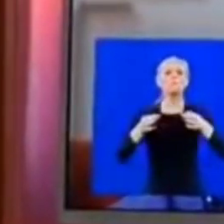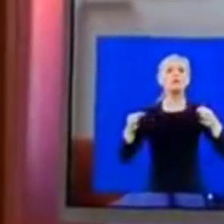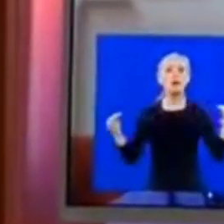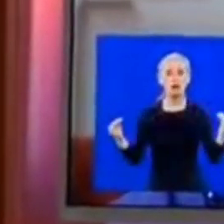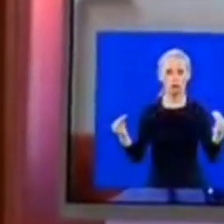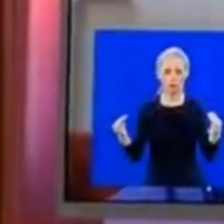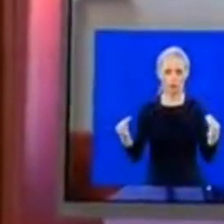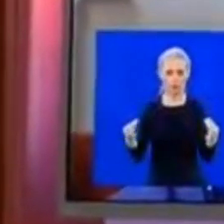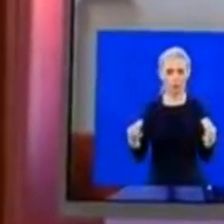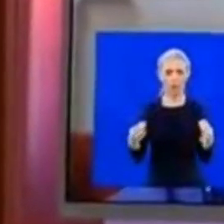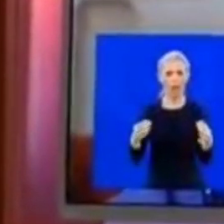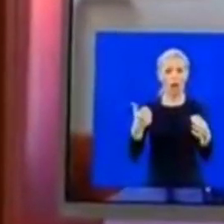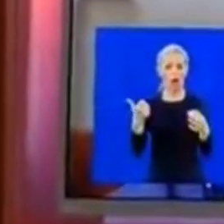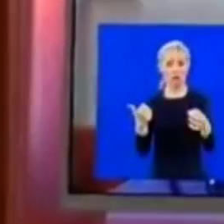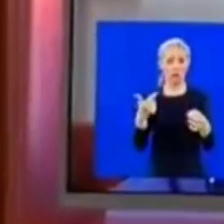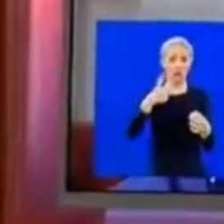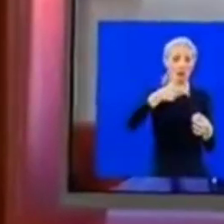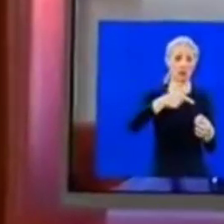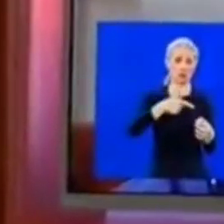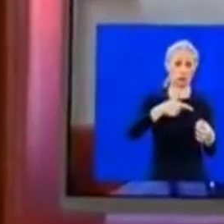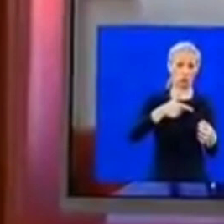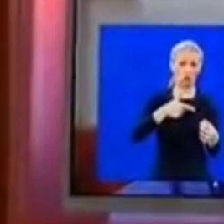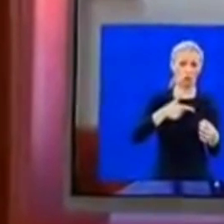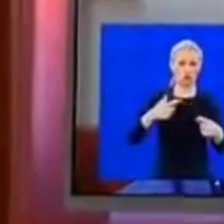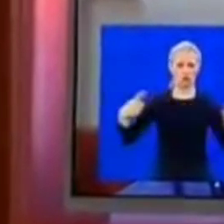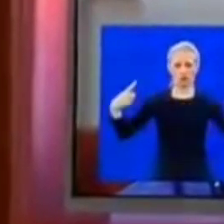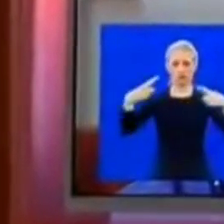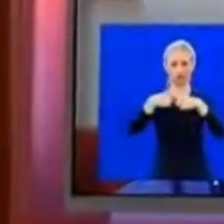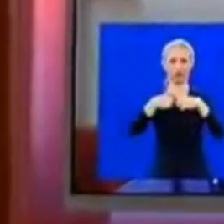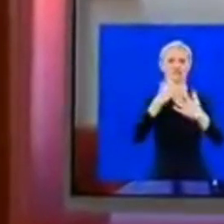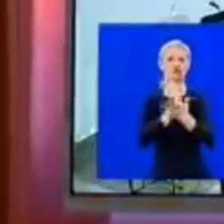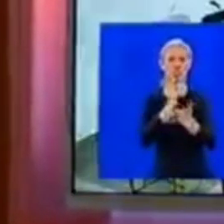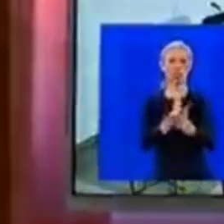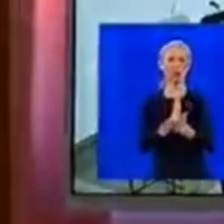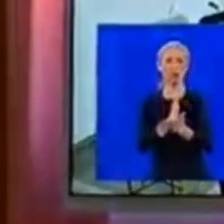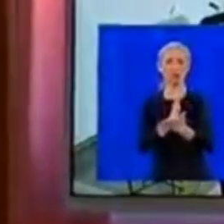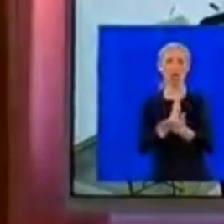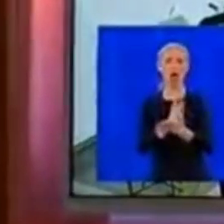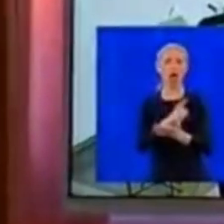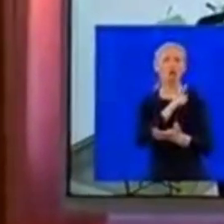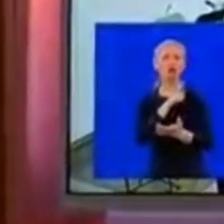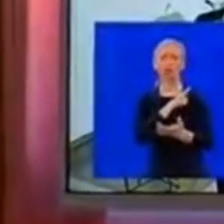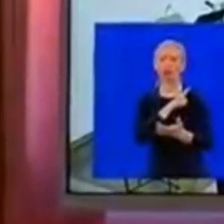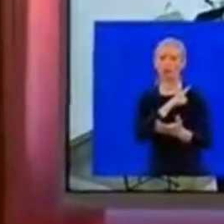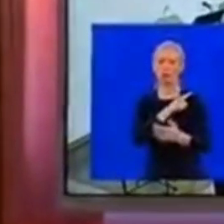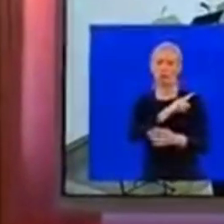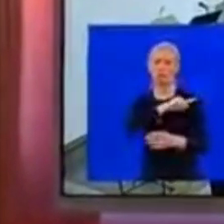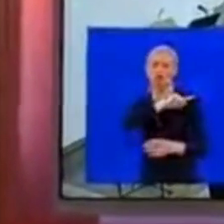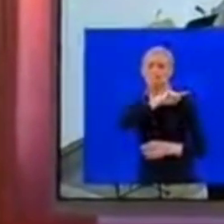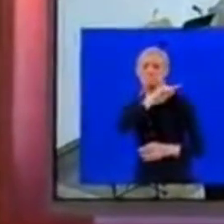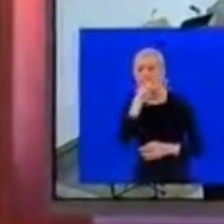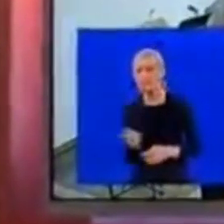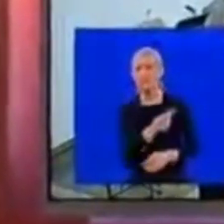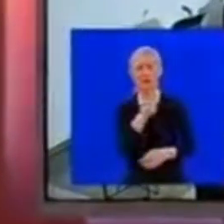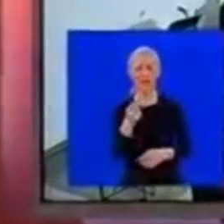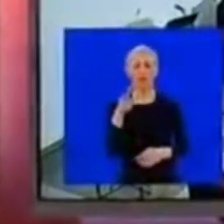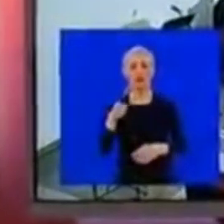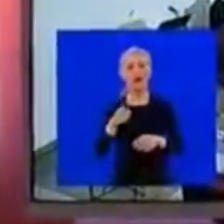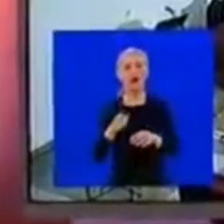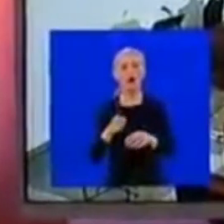one su jedna s drugom toliko kontradiktorne. Ali ipak se očekuje da sve te kontradiktorne mjere mi i